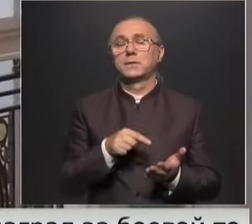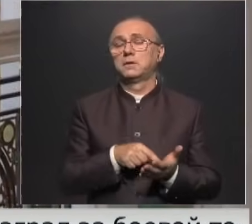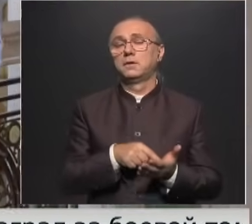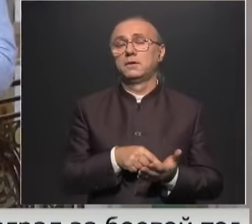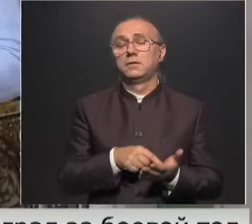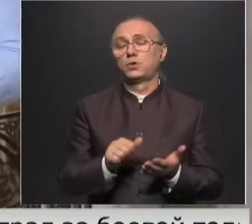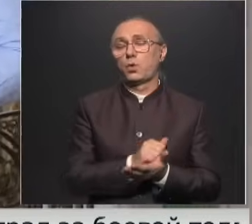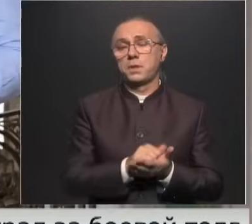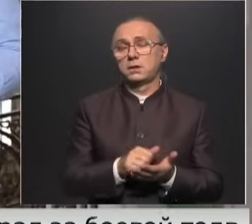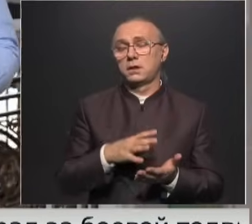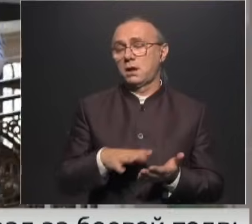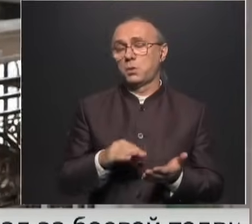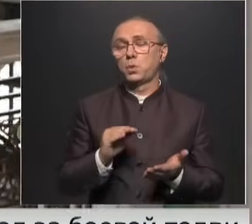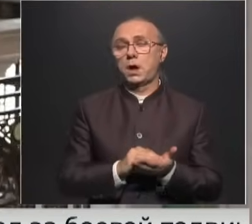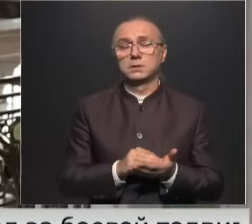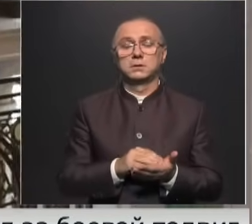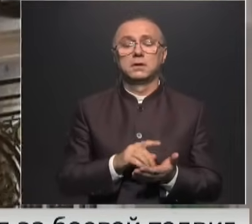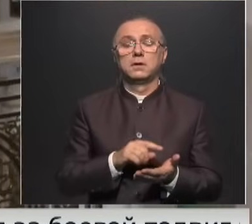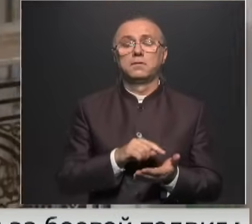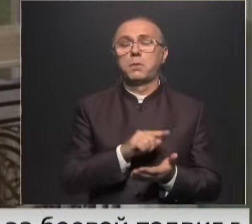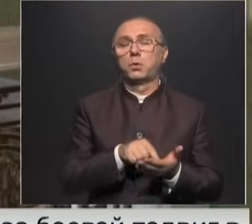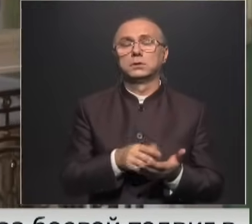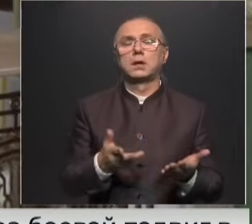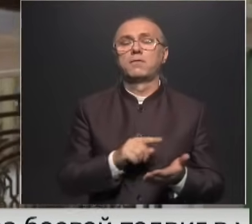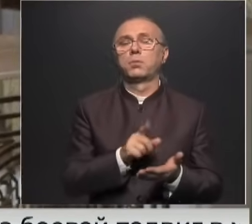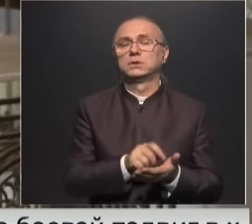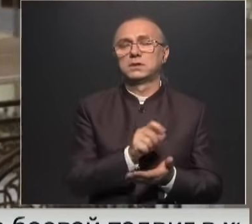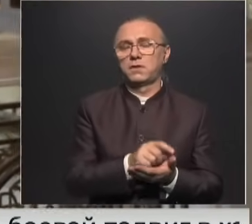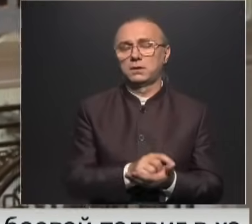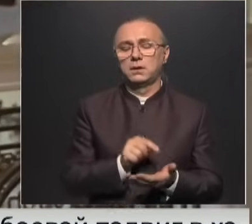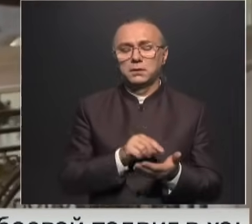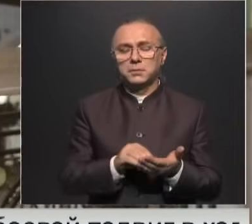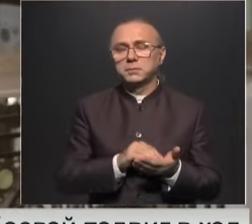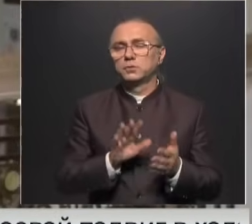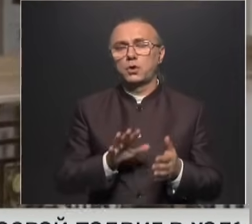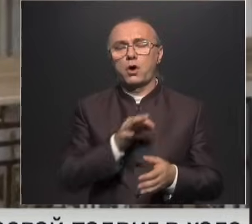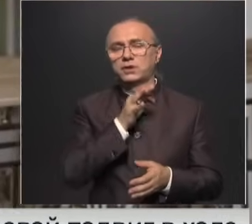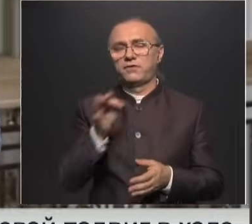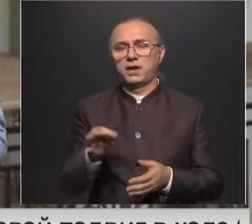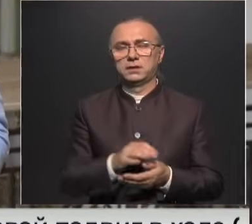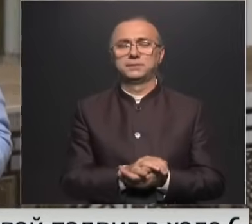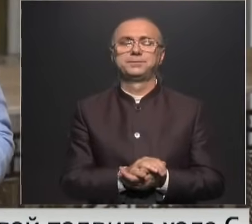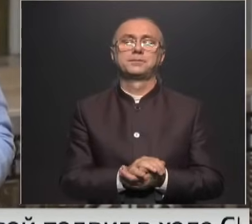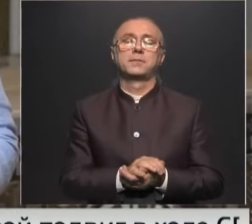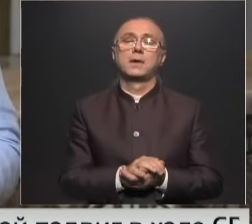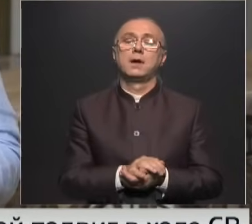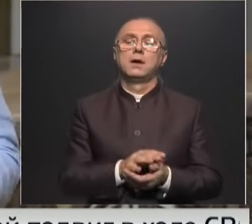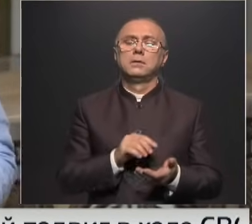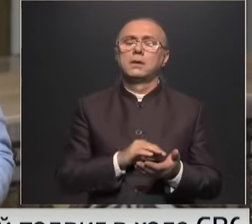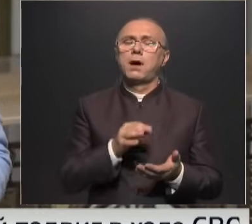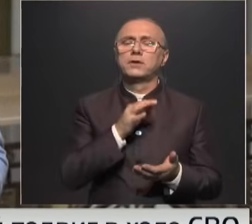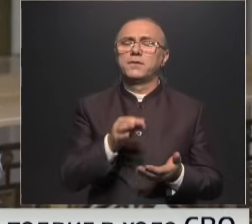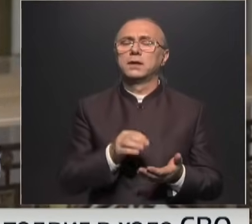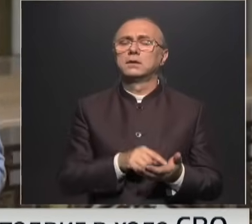не были указаны вопросы, а только ответы монахов. Относительно архимандрита Павла было написано: на